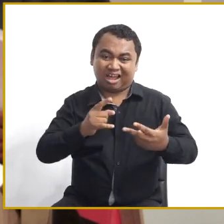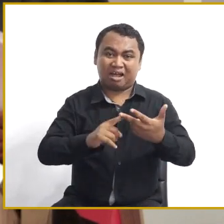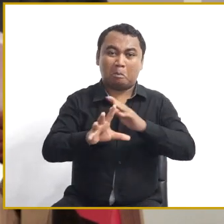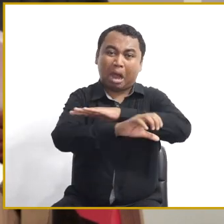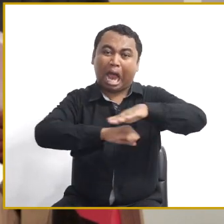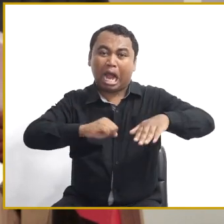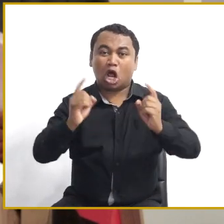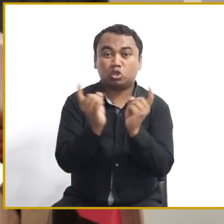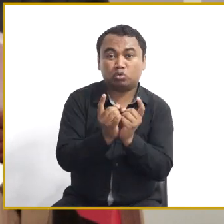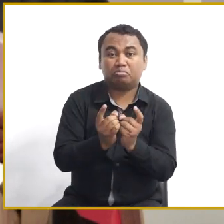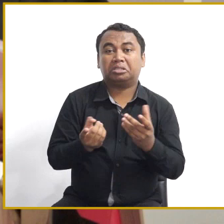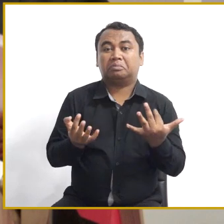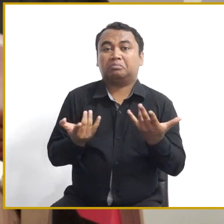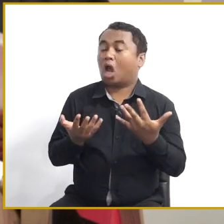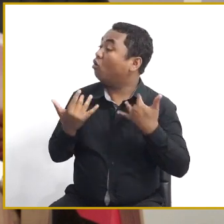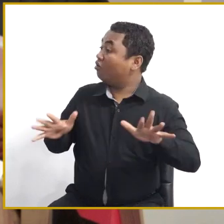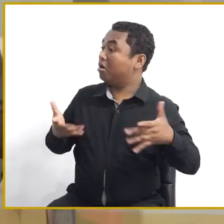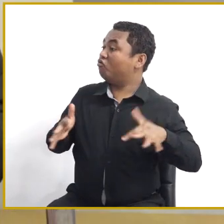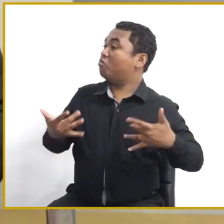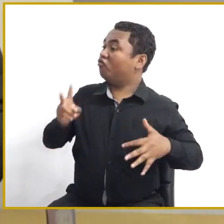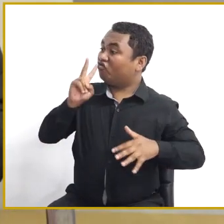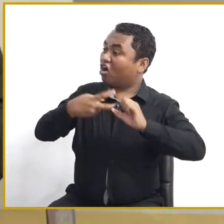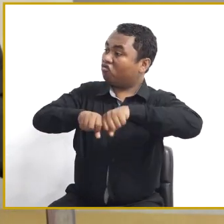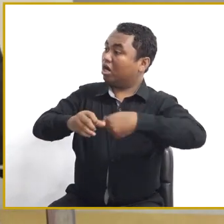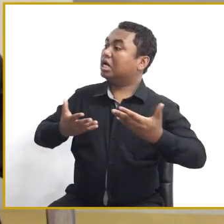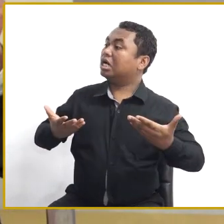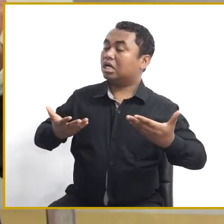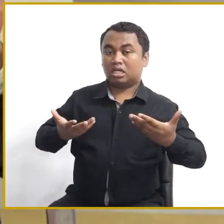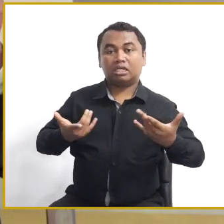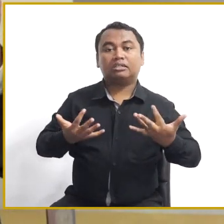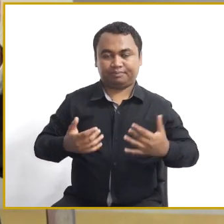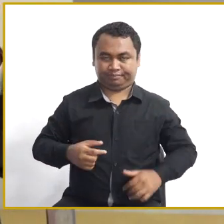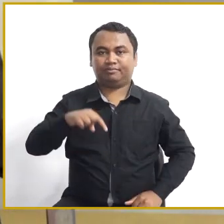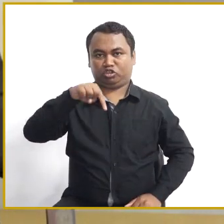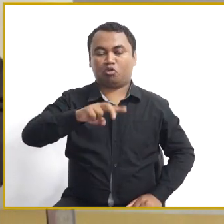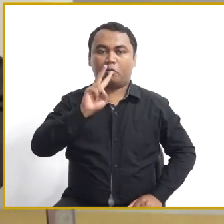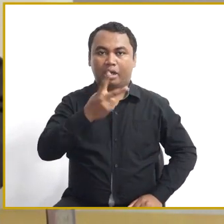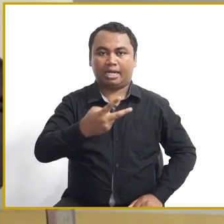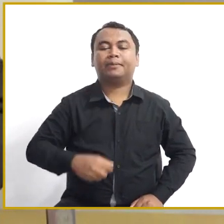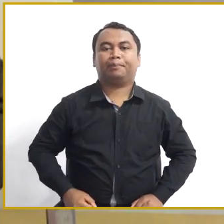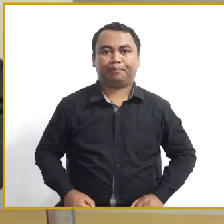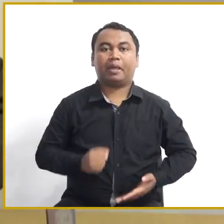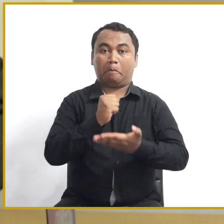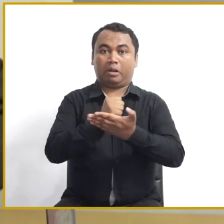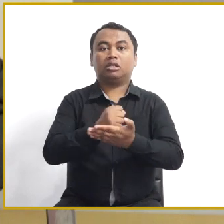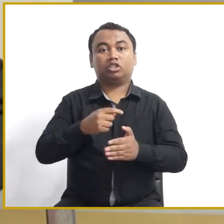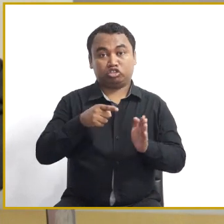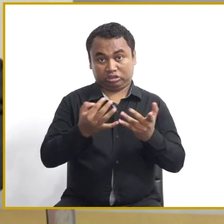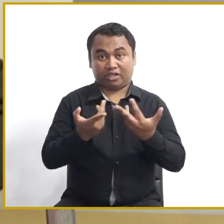ny fihezana an'ireo raha tonga amin'ny fitondrana? Zay zany mahazava-dehibe an'le hoe tsy maintsy manana ty karatra ty